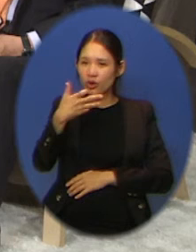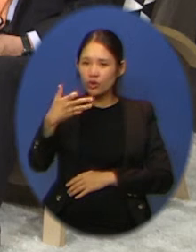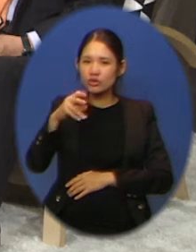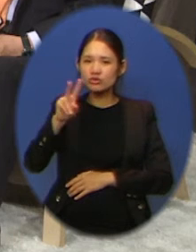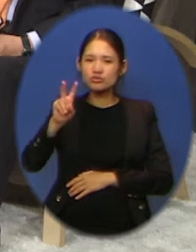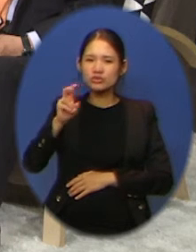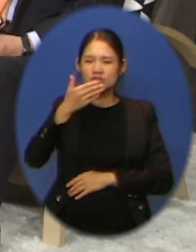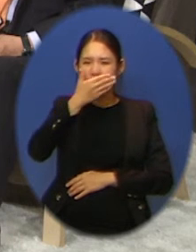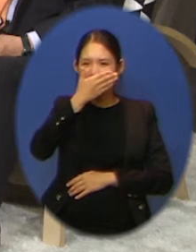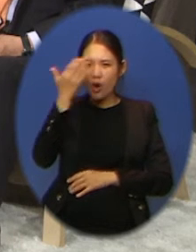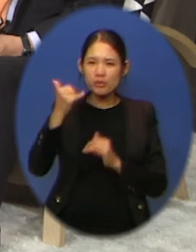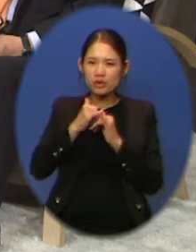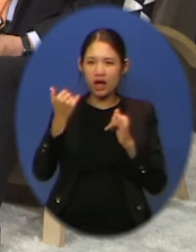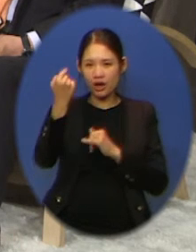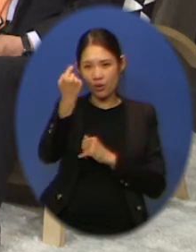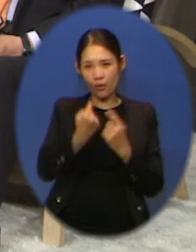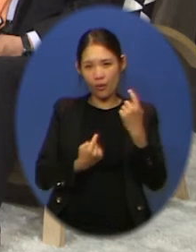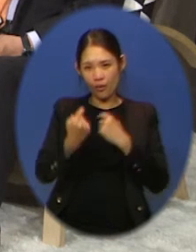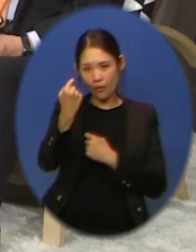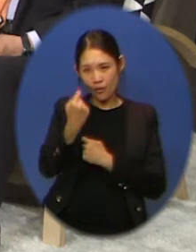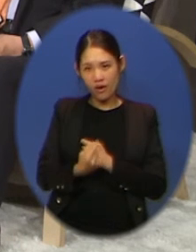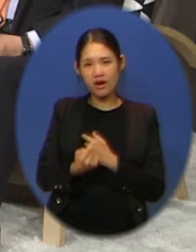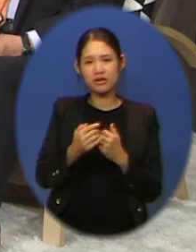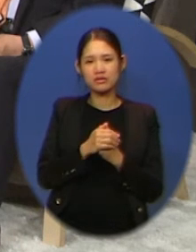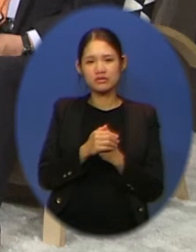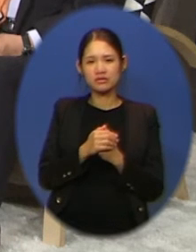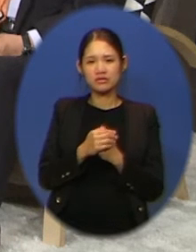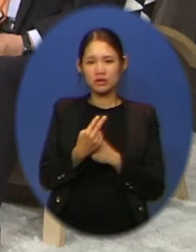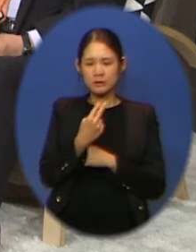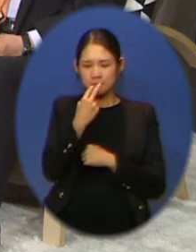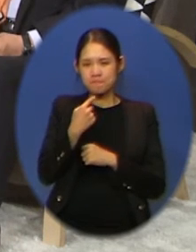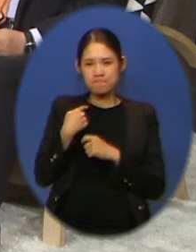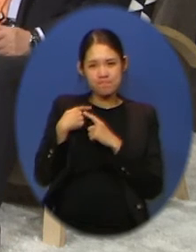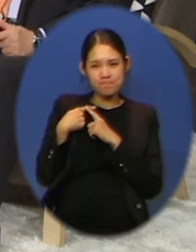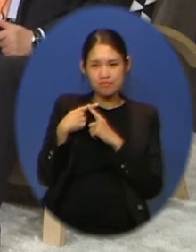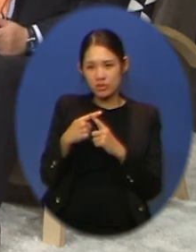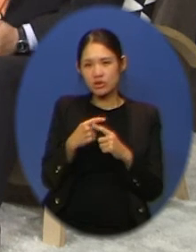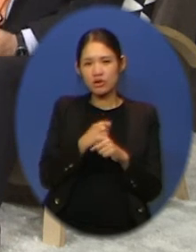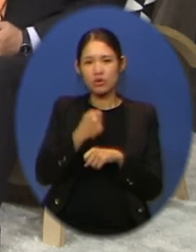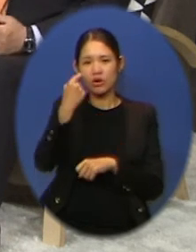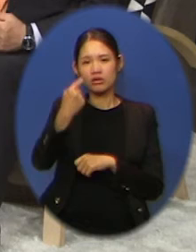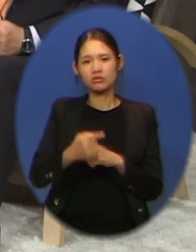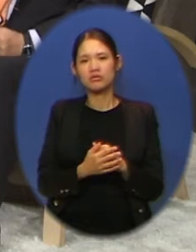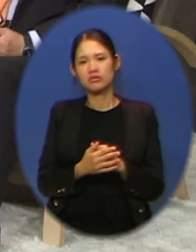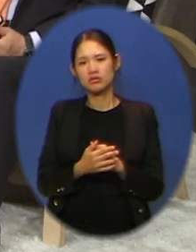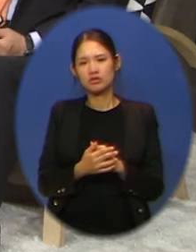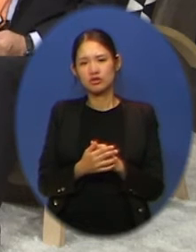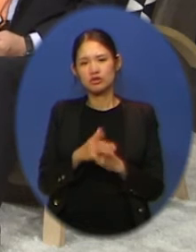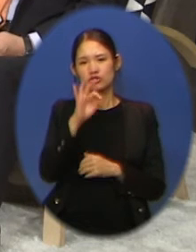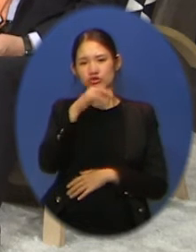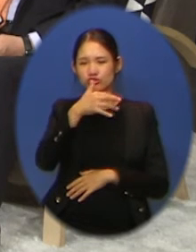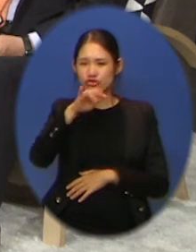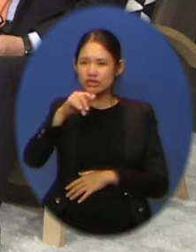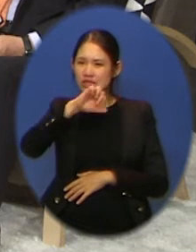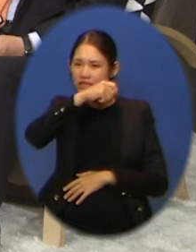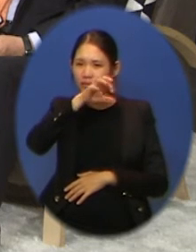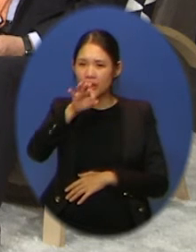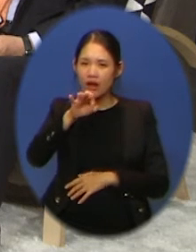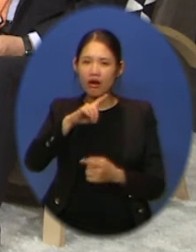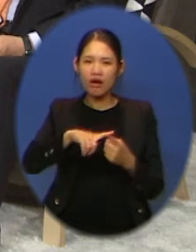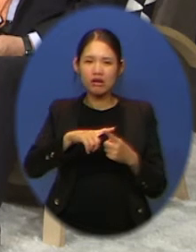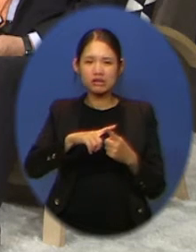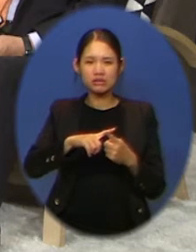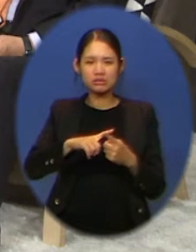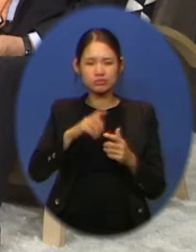맞아요. 예. 목숨을 걸고 국토 방위를 와 있는데 이 유지비를 갖고 치사스럽게 어쩌고 저쩌고 거기에 화난 겁니다. 그리고